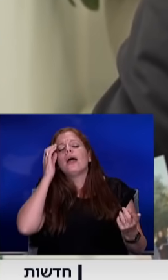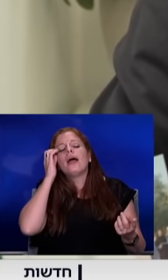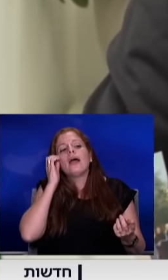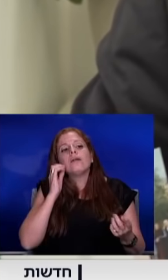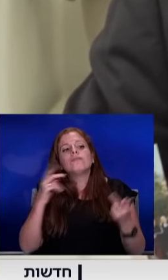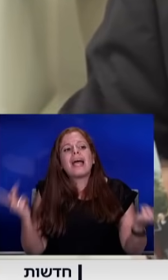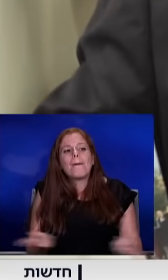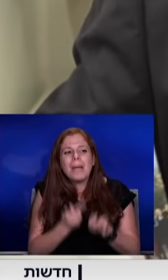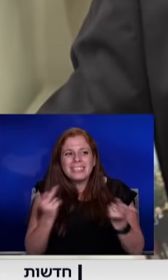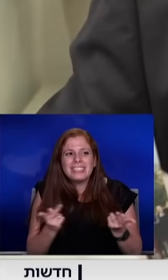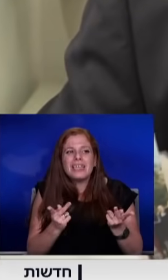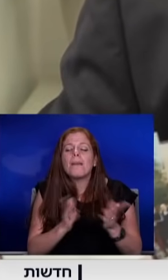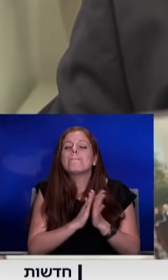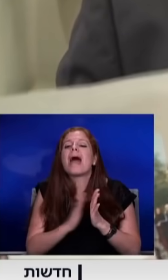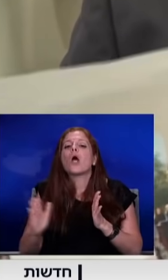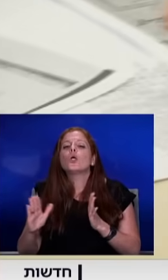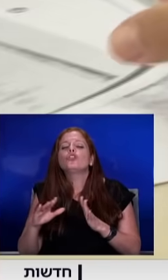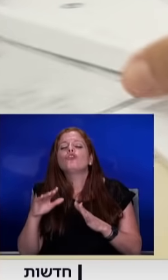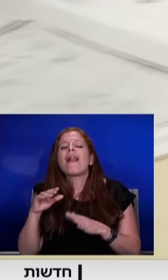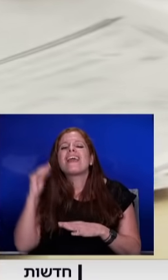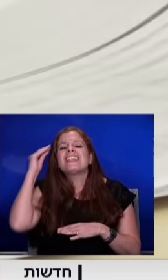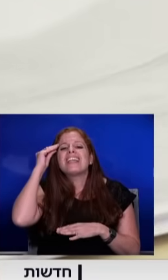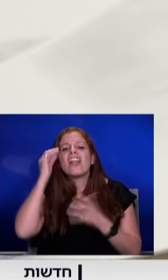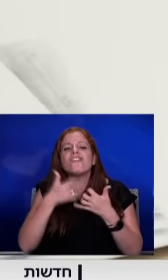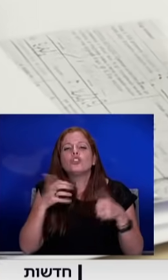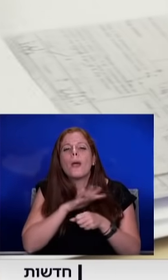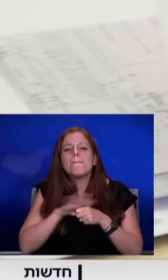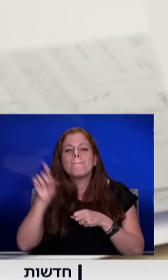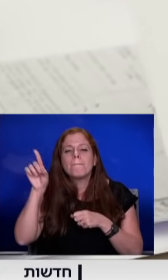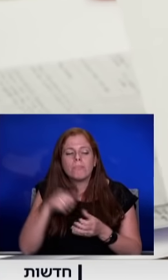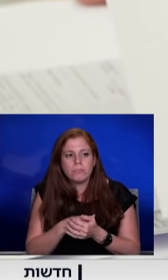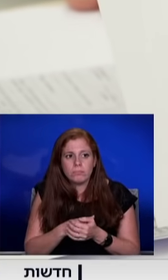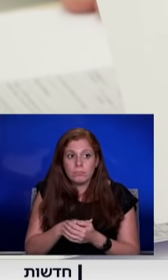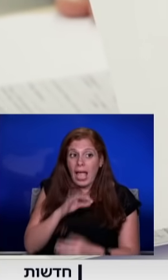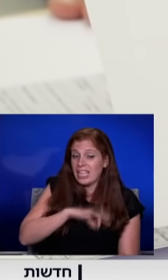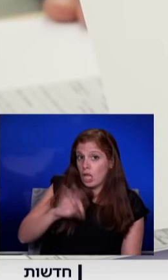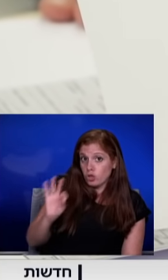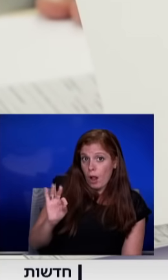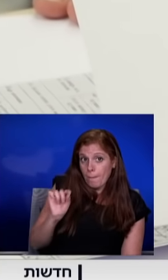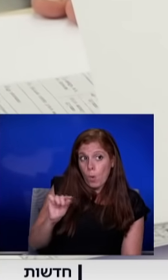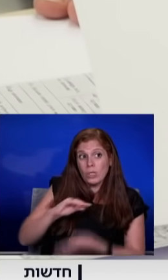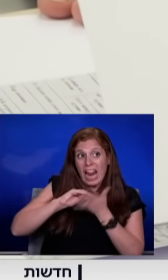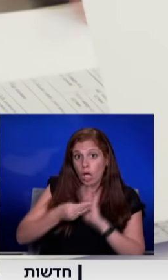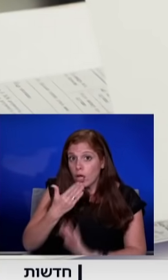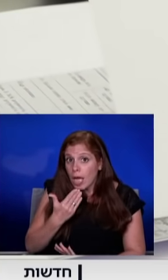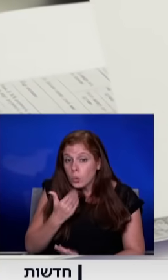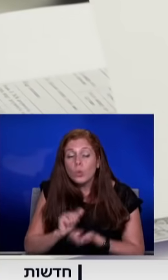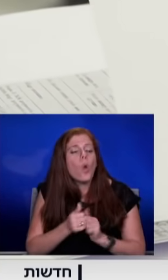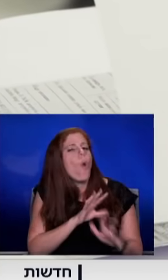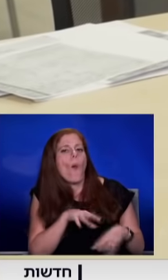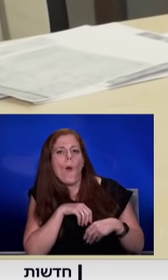חיפשתי בארכיון של יד ושם. האינטרס שלכם פה הוא לאשר יהדות או לדחות